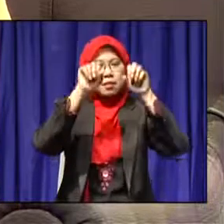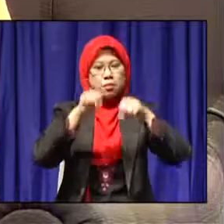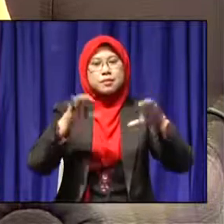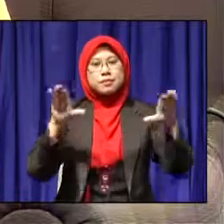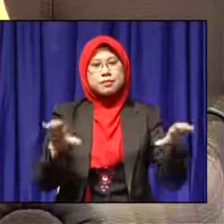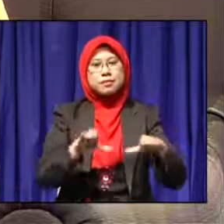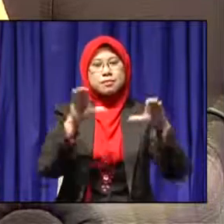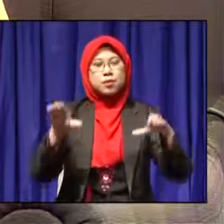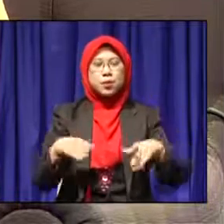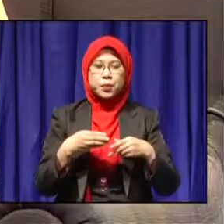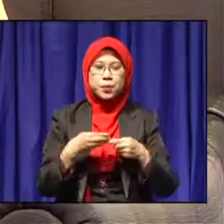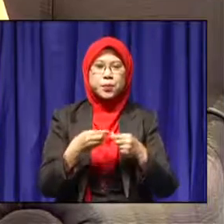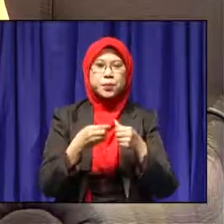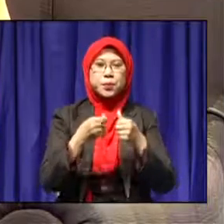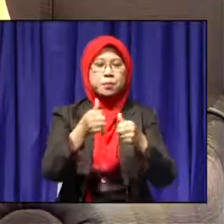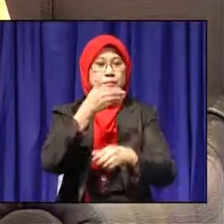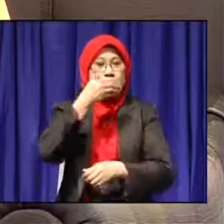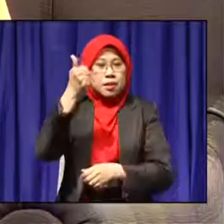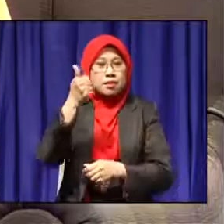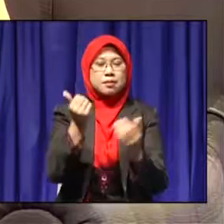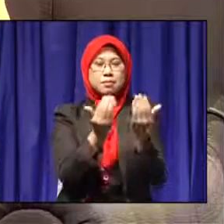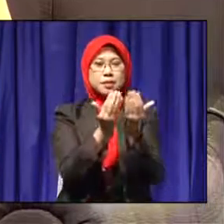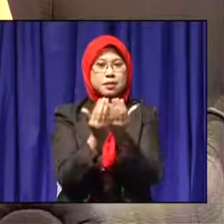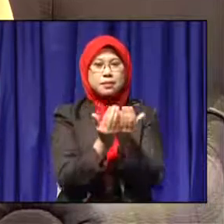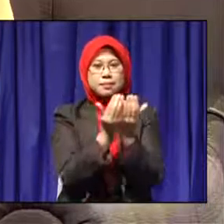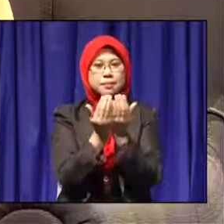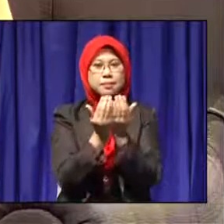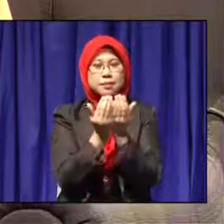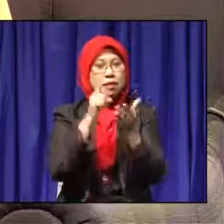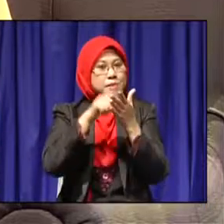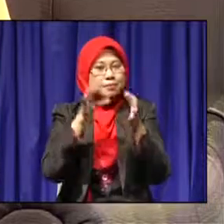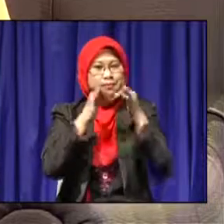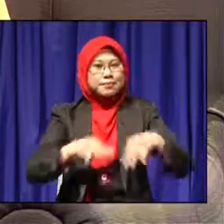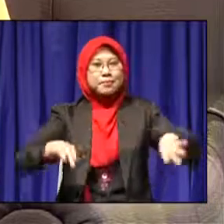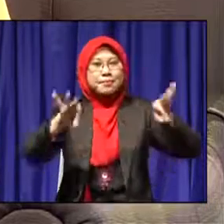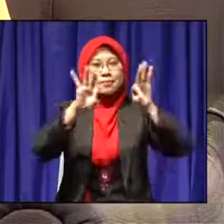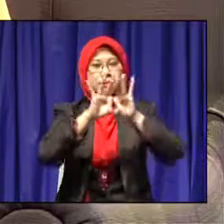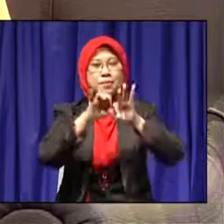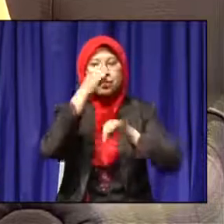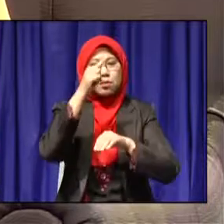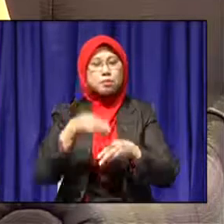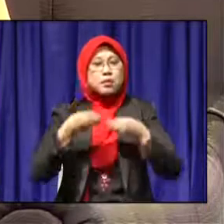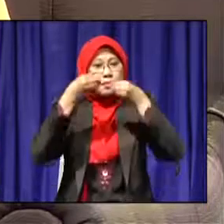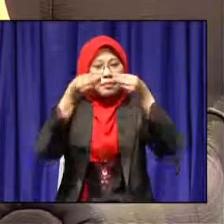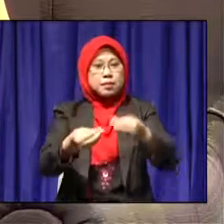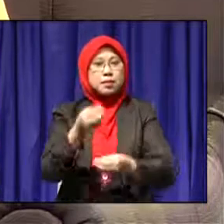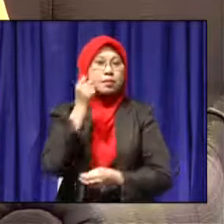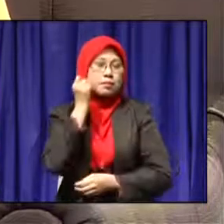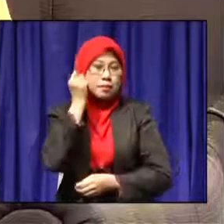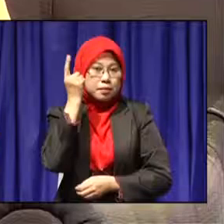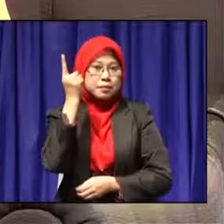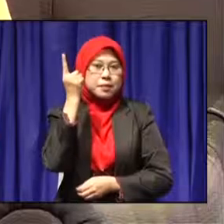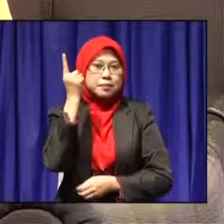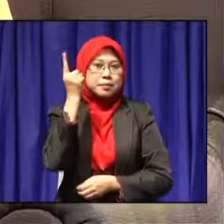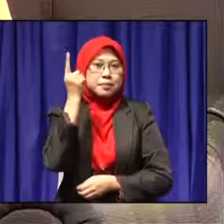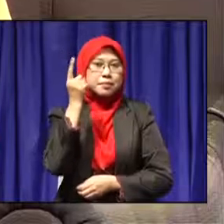dilaksanakan dengan efisien di peringkat sekolah dan Apu yang lebih penting adalah untuk memberi kepahaman dan bagi